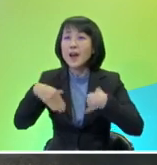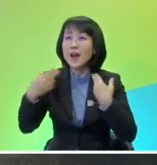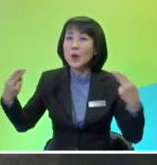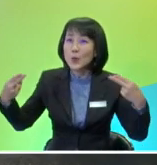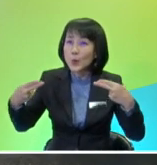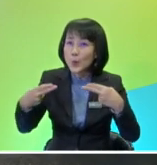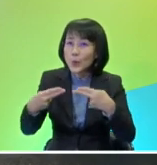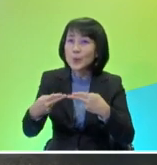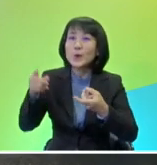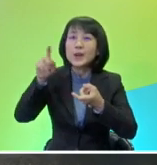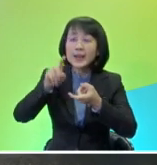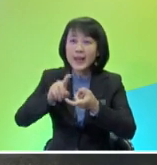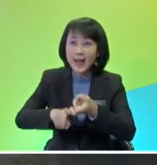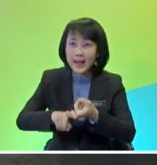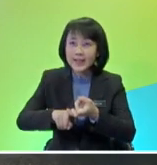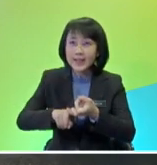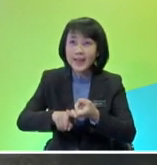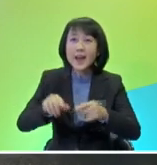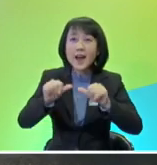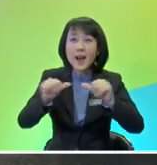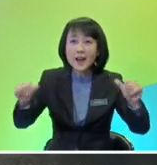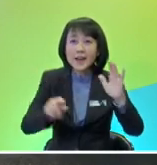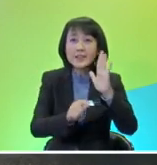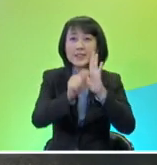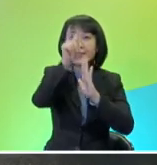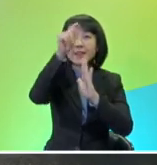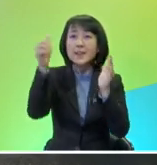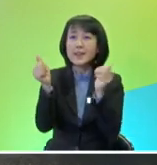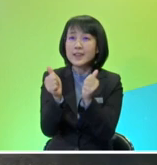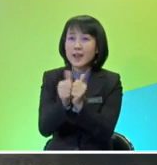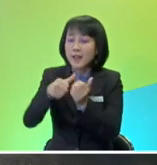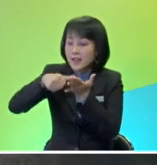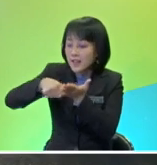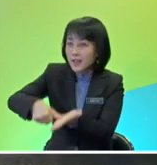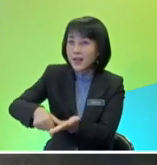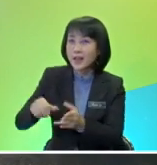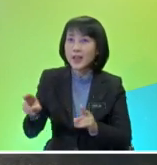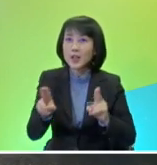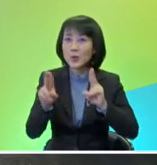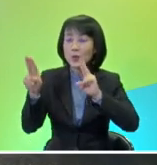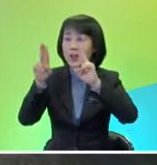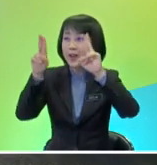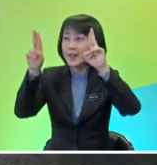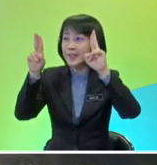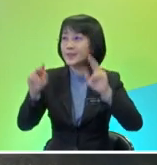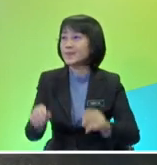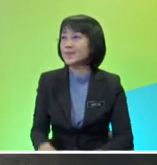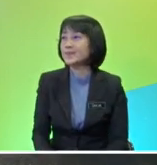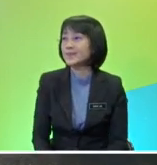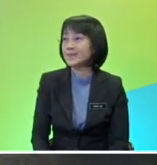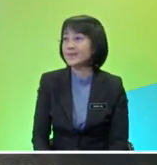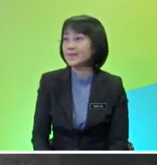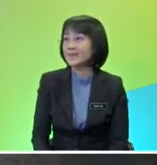kait antara aras ketinggian dengan tekanan udara. Betul tu. Dan yang mana yang botol di tengah-tengah